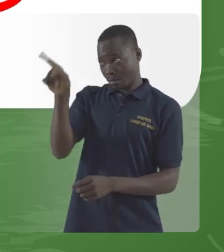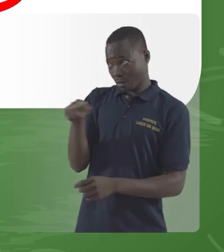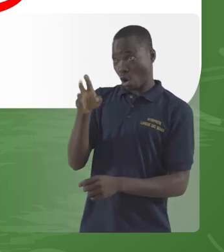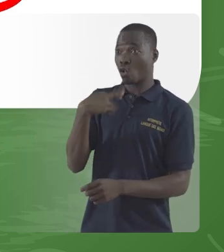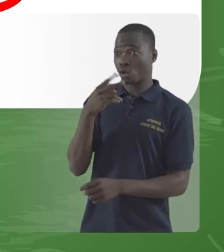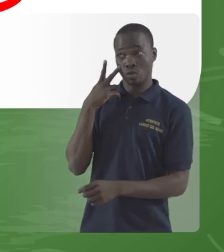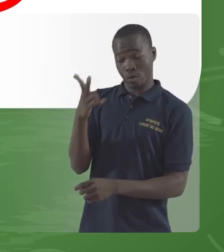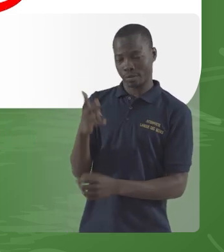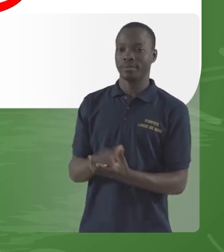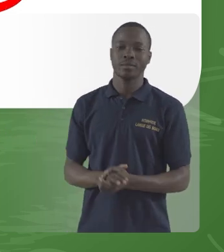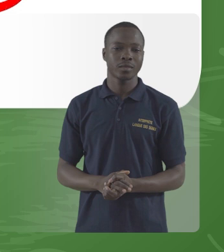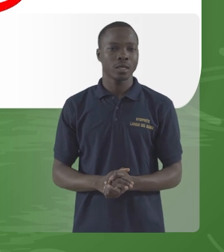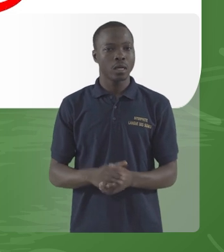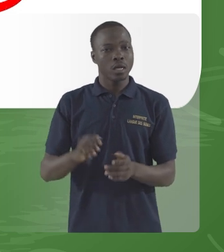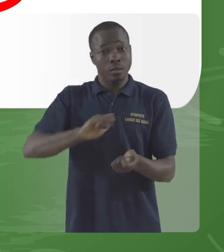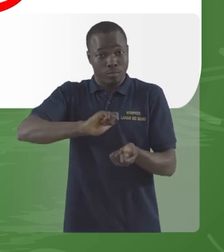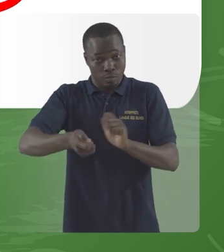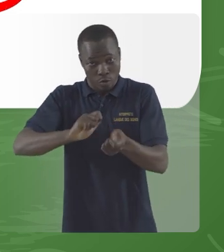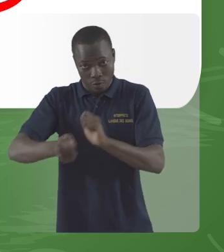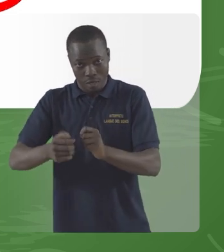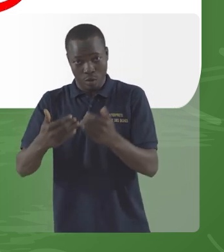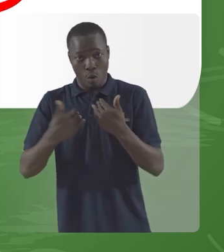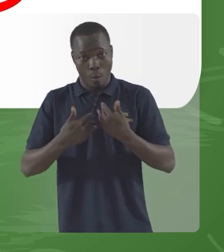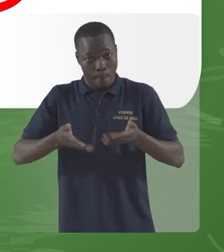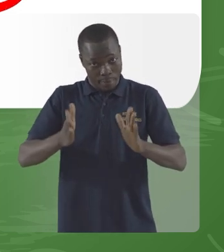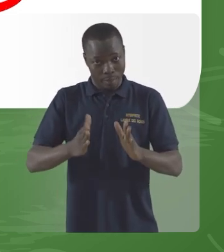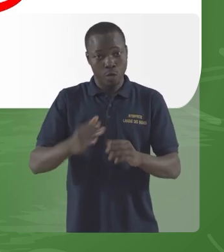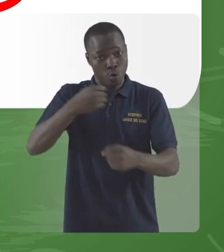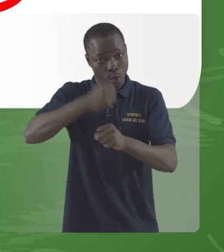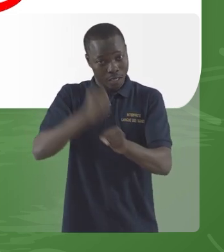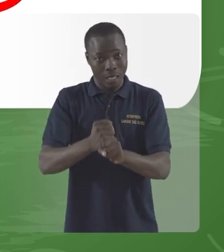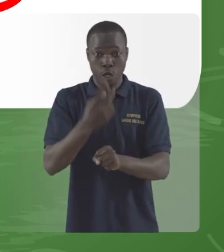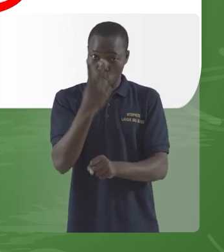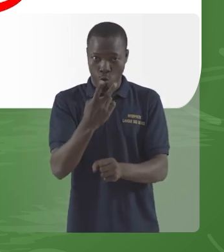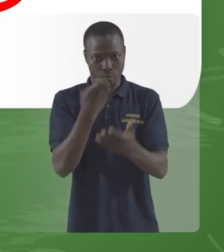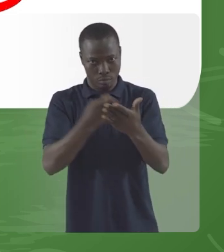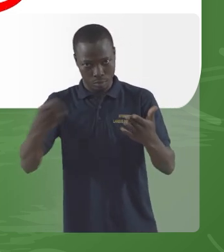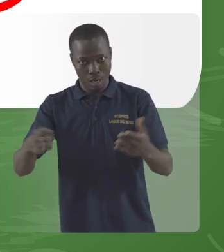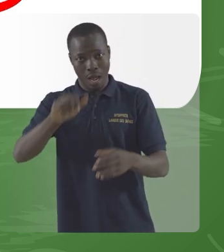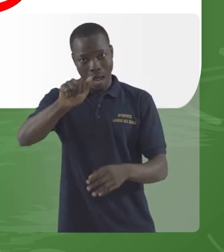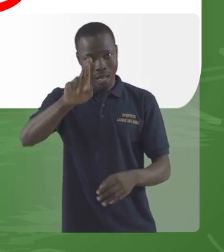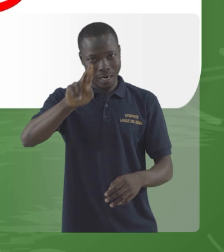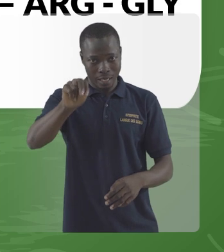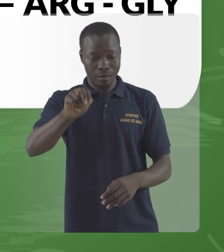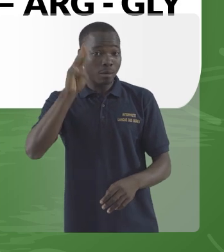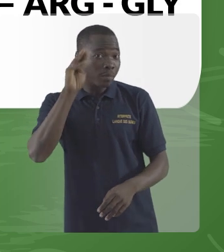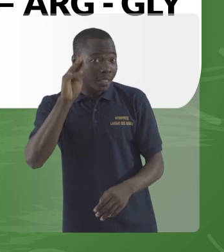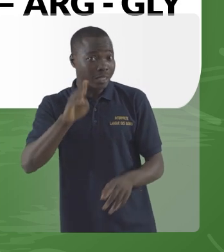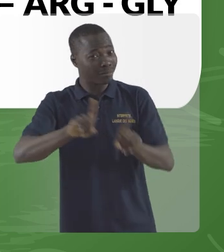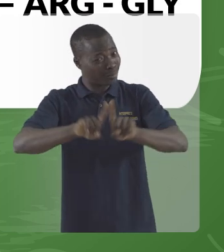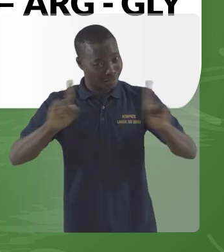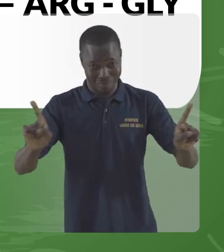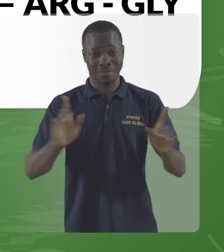Ces modifications ont conduit à la production de deux molécules d'ARN messager